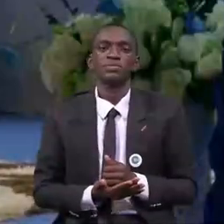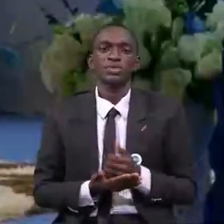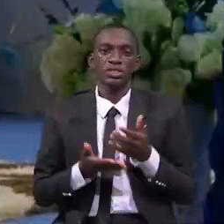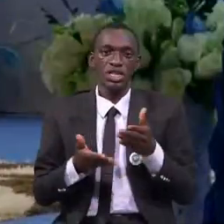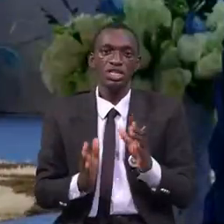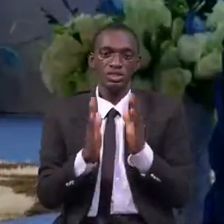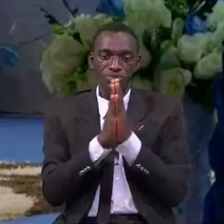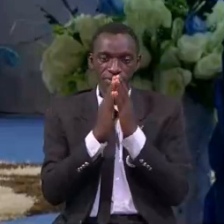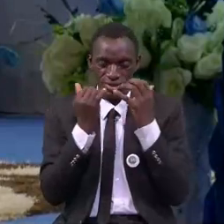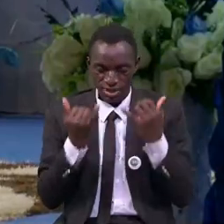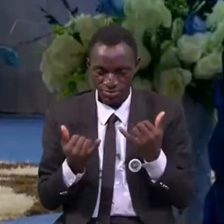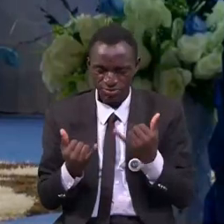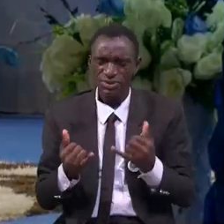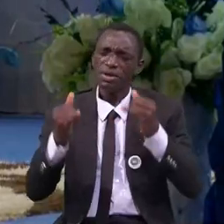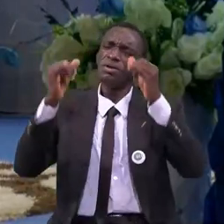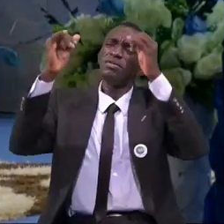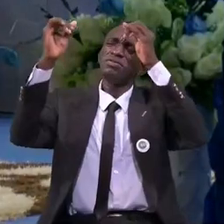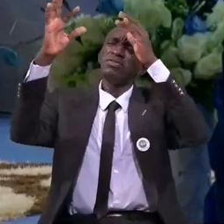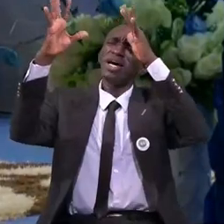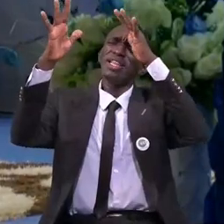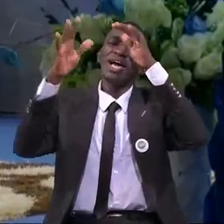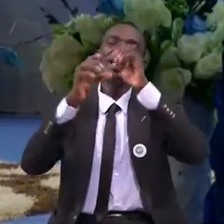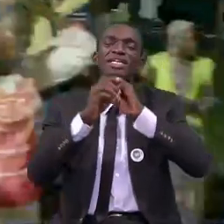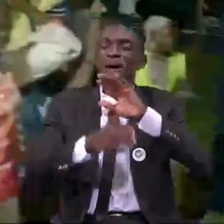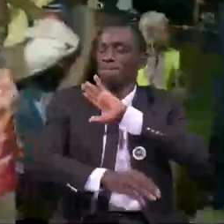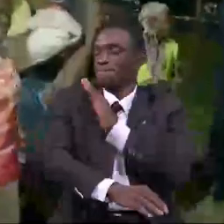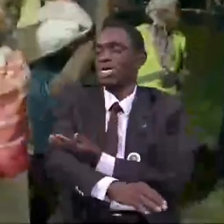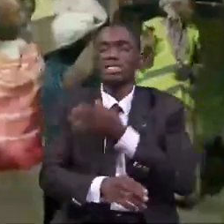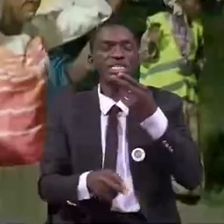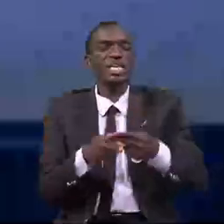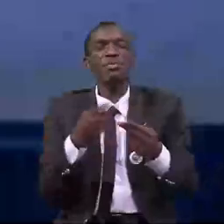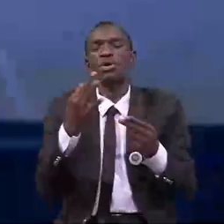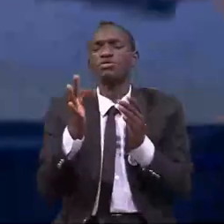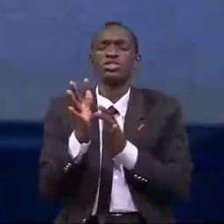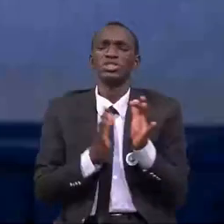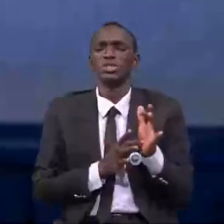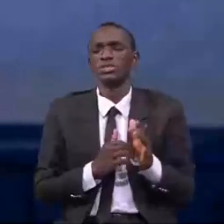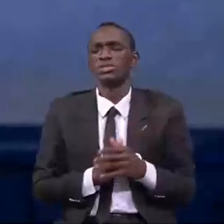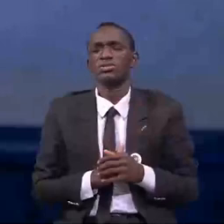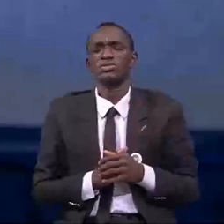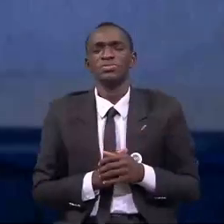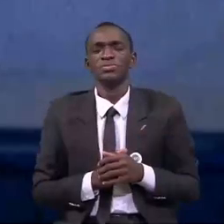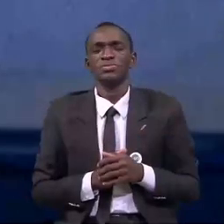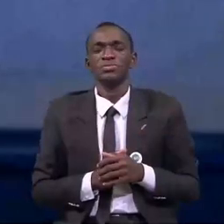prions ensemble Père au nom puissant de